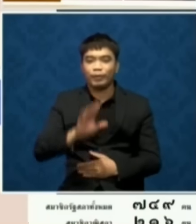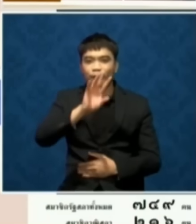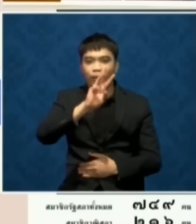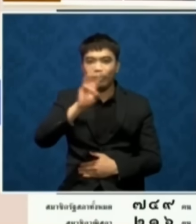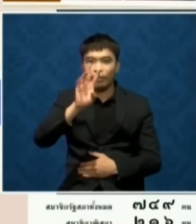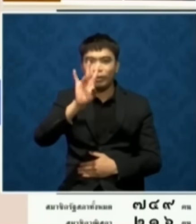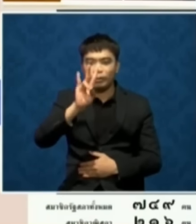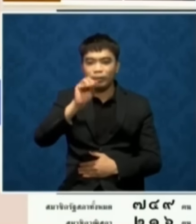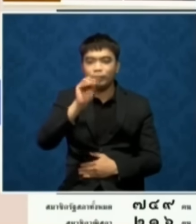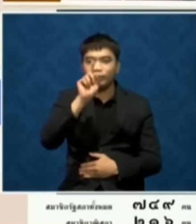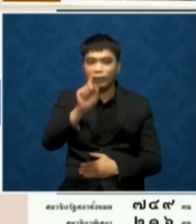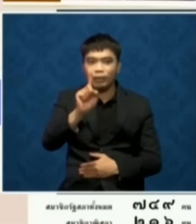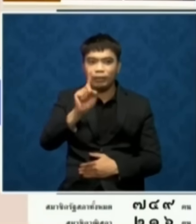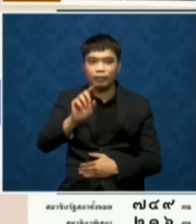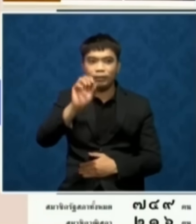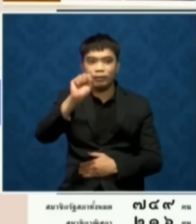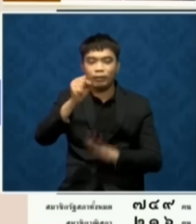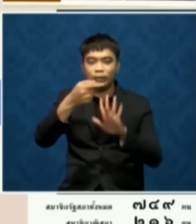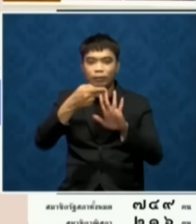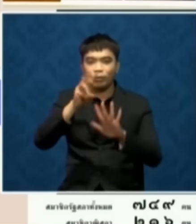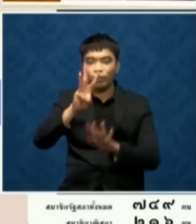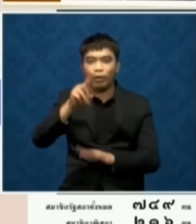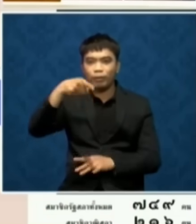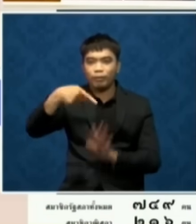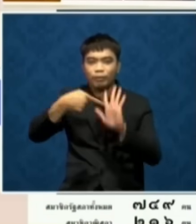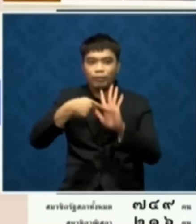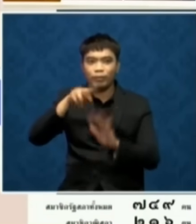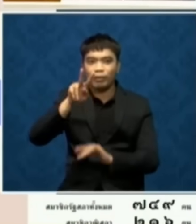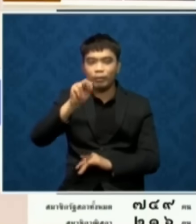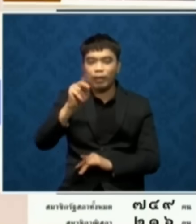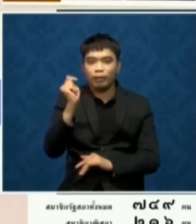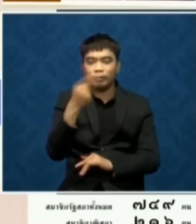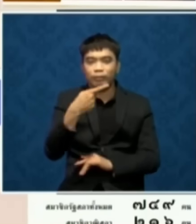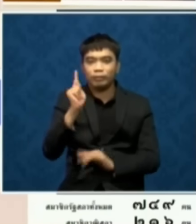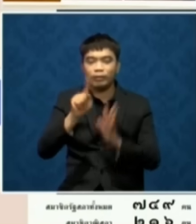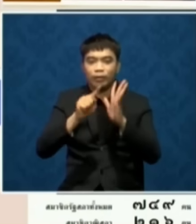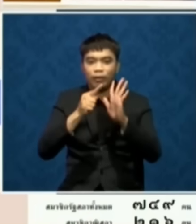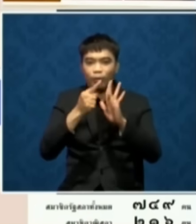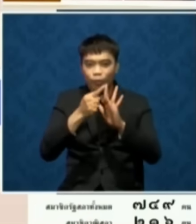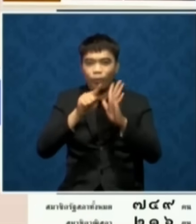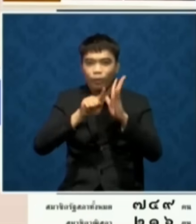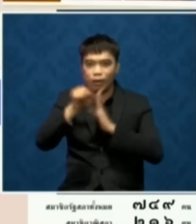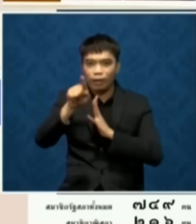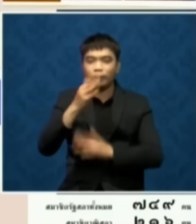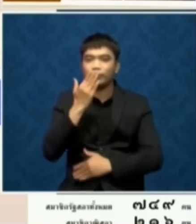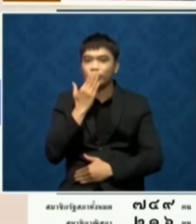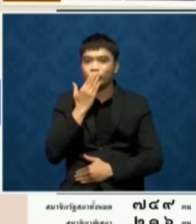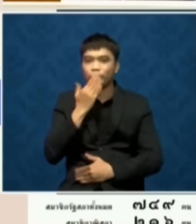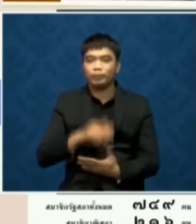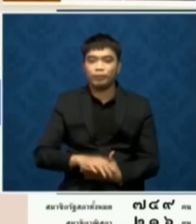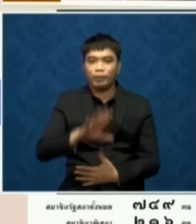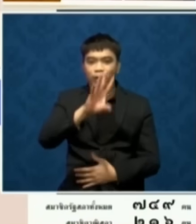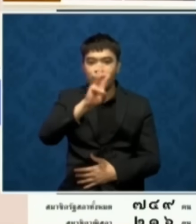ส.ว. 132เสียงอย่าลืมว่าวันนี้เนี่ยนะคะสมาชิกรัฐสภาเนี่ยมีอยู่676คนเพราะฉะนั้นหมายความว่า